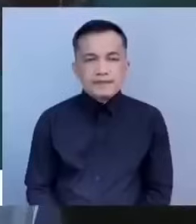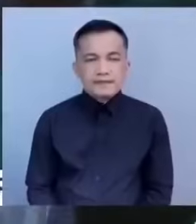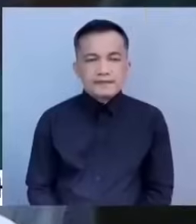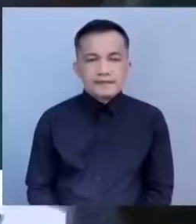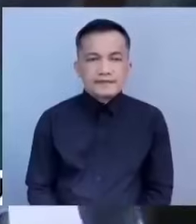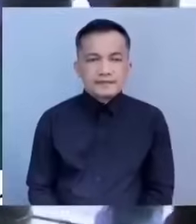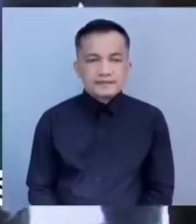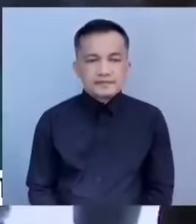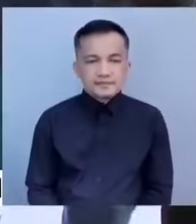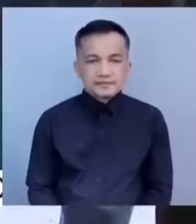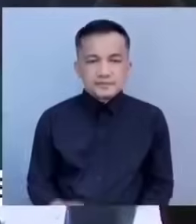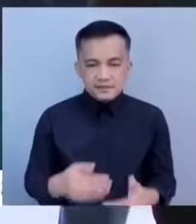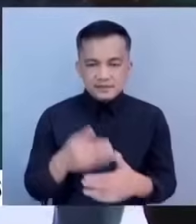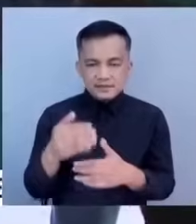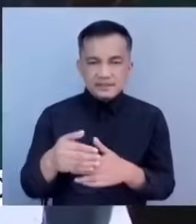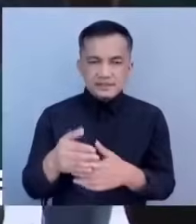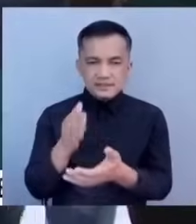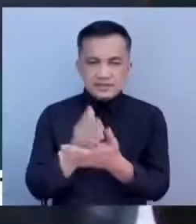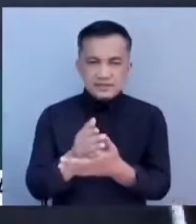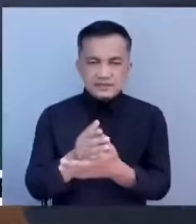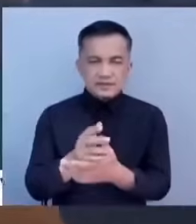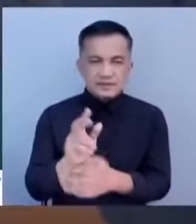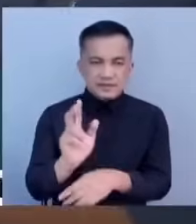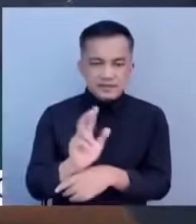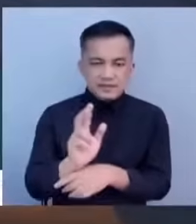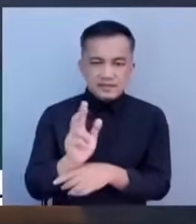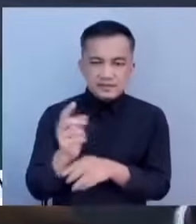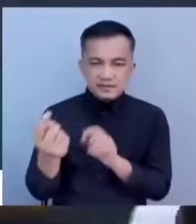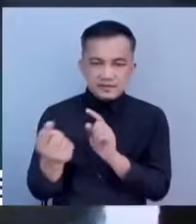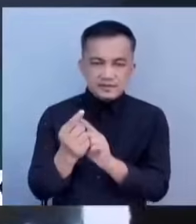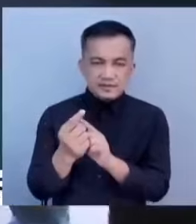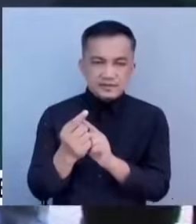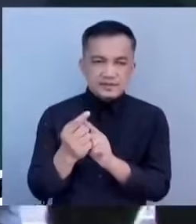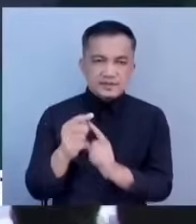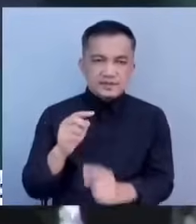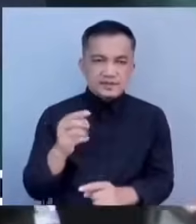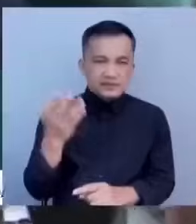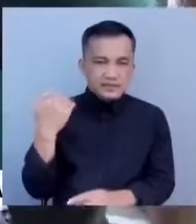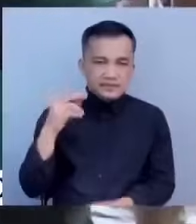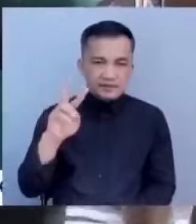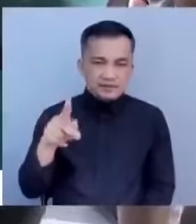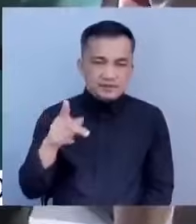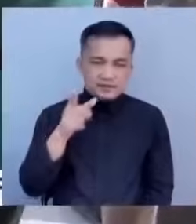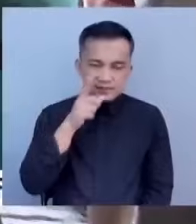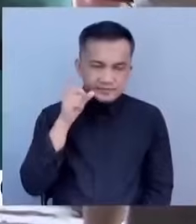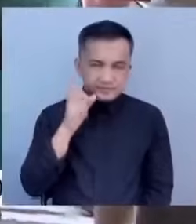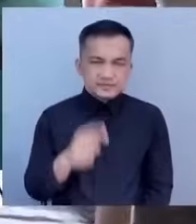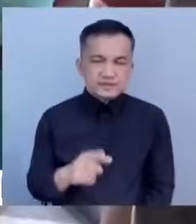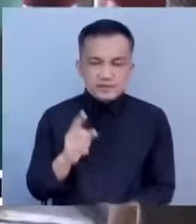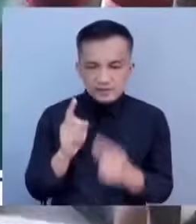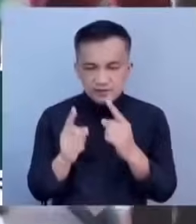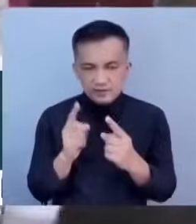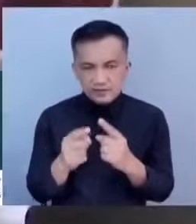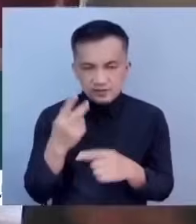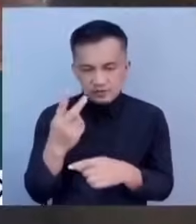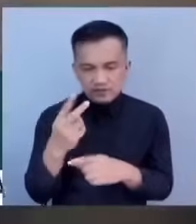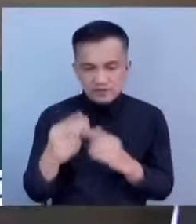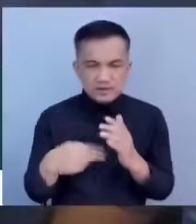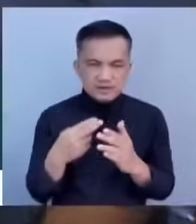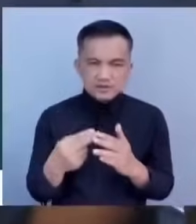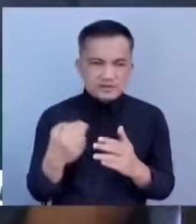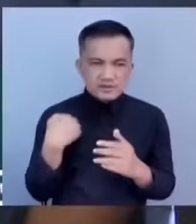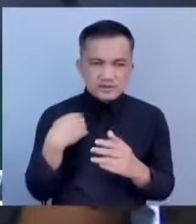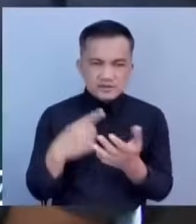Her next stop, Naga City, to meet former Vice President Lenny Robredo. They talked for nearly 2 hours, but they didn't touch